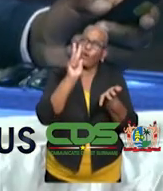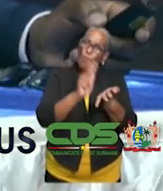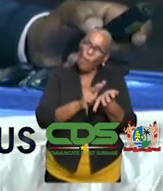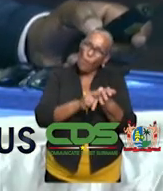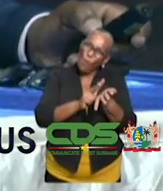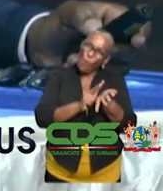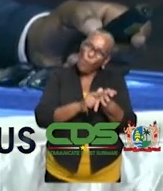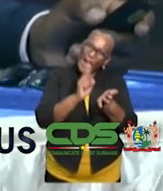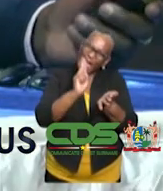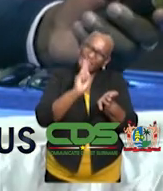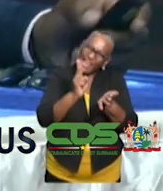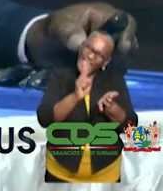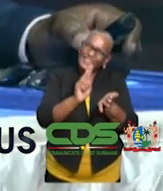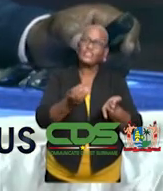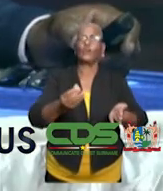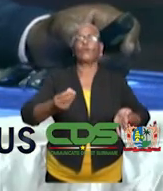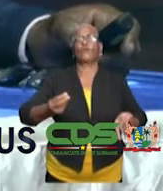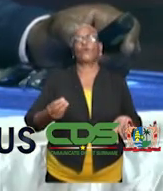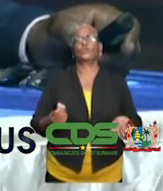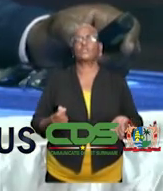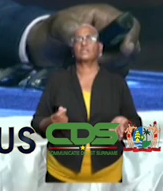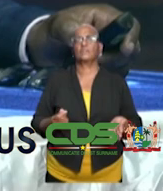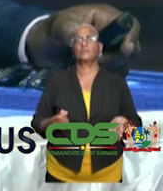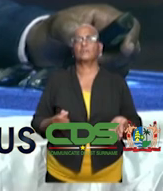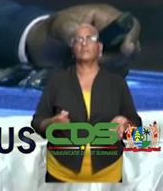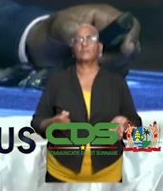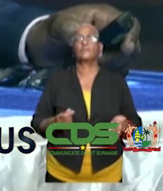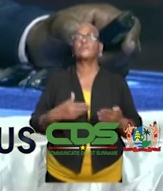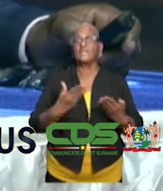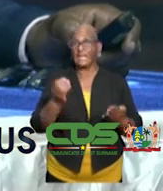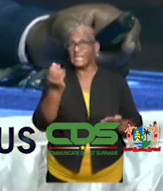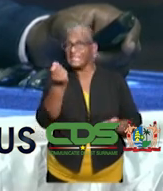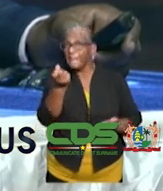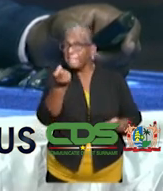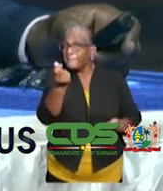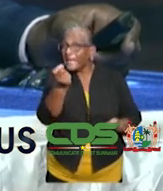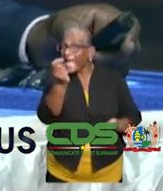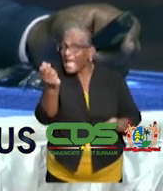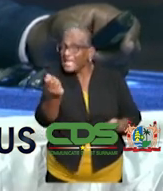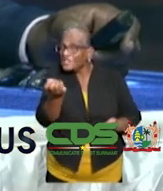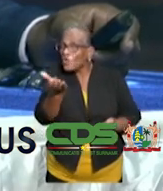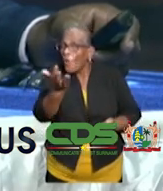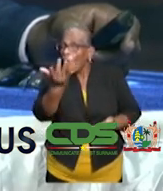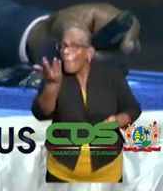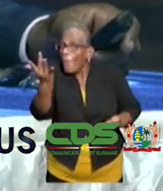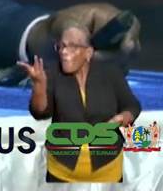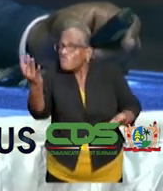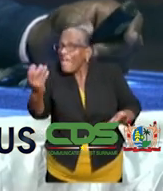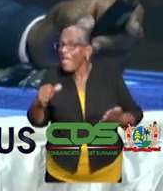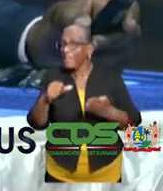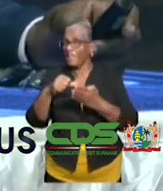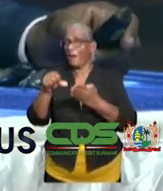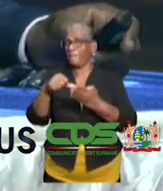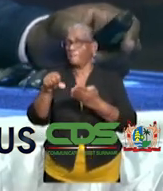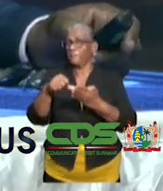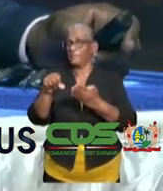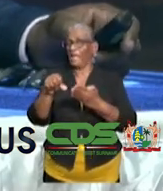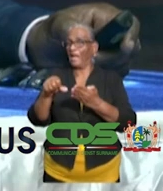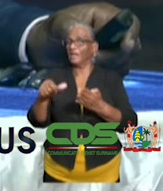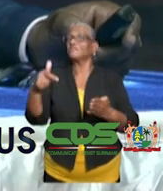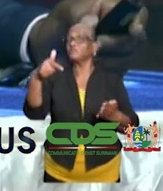die werkelijke kosten zijn onder andere de prijs die betaald moet worden voor de fossiele